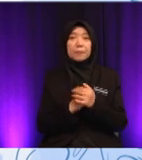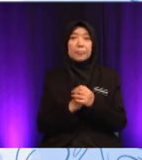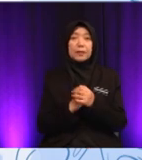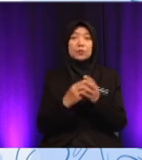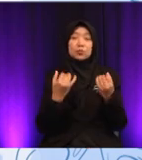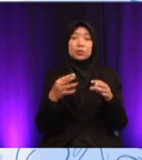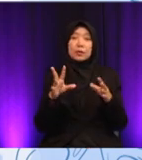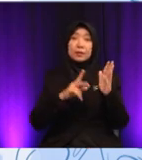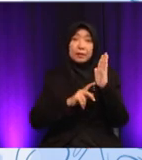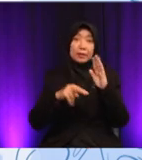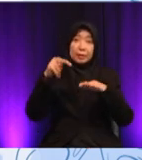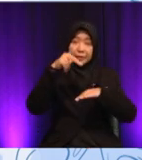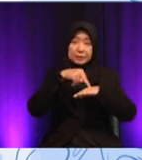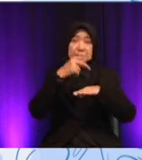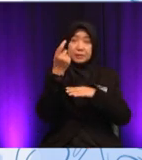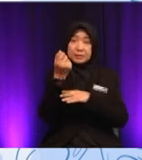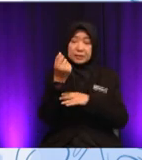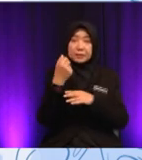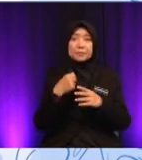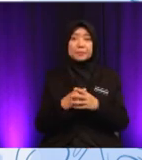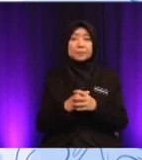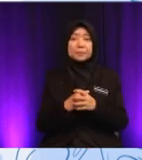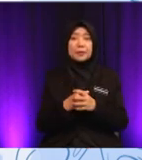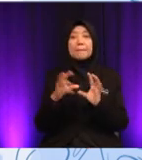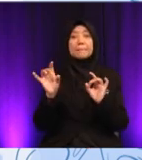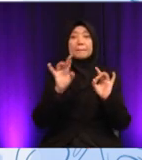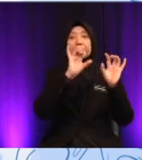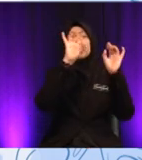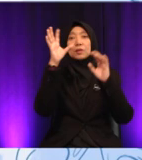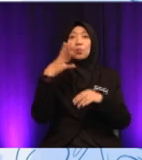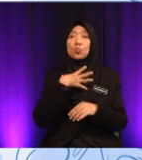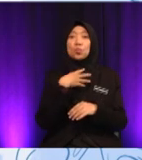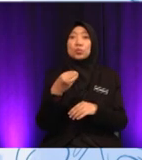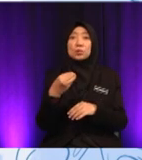jadi seterusnya bintang yang berwarna putih